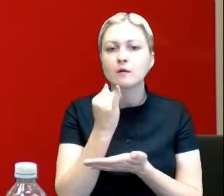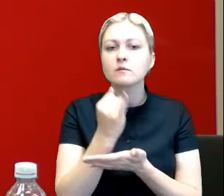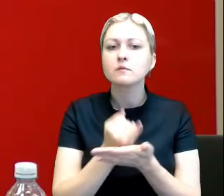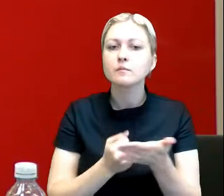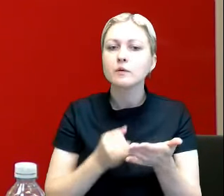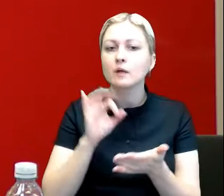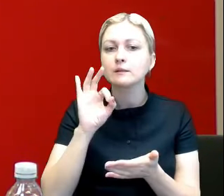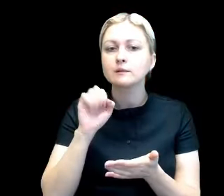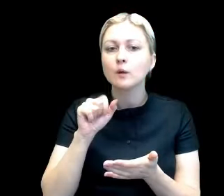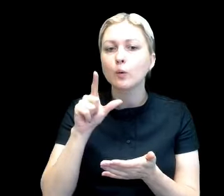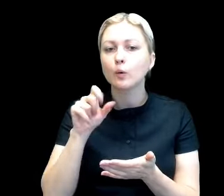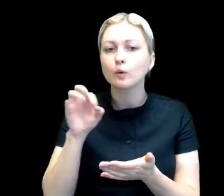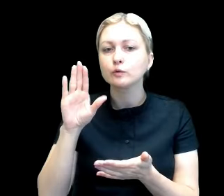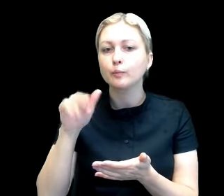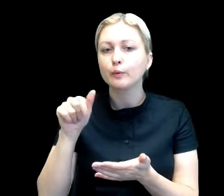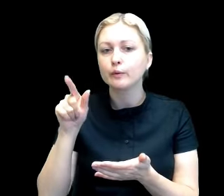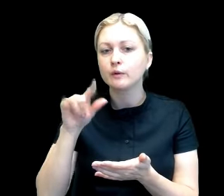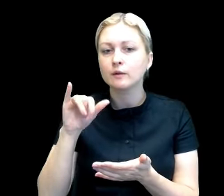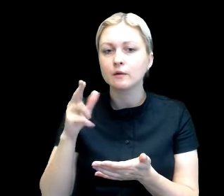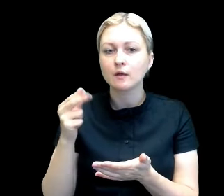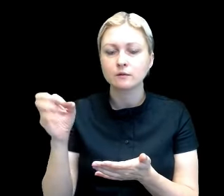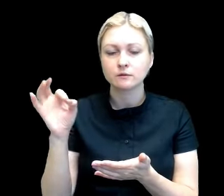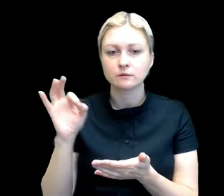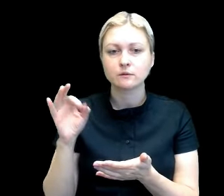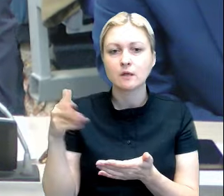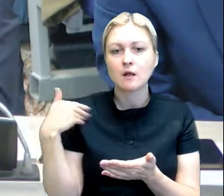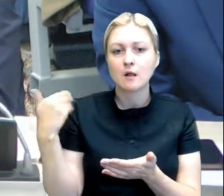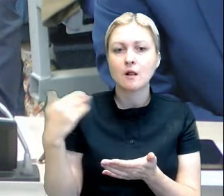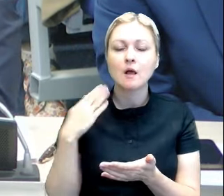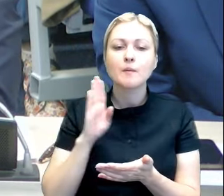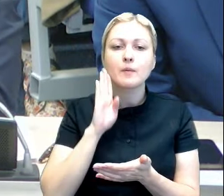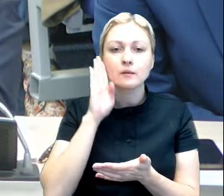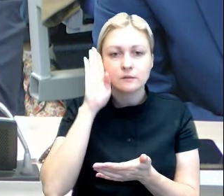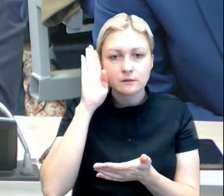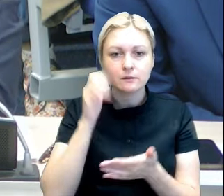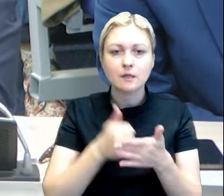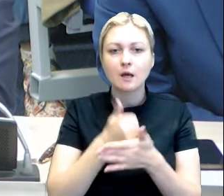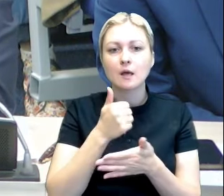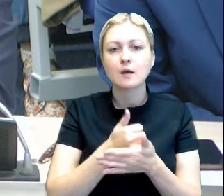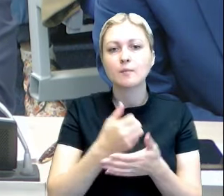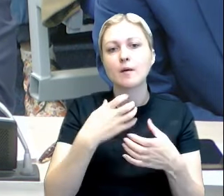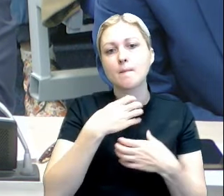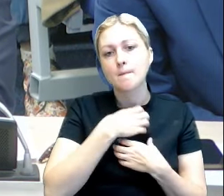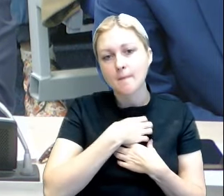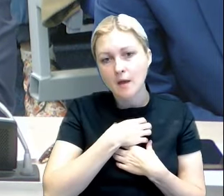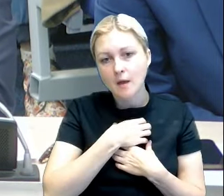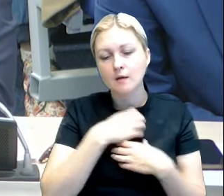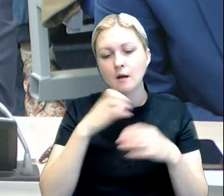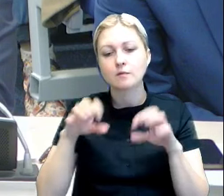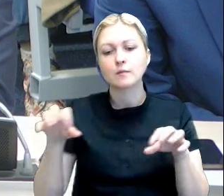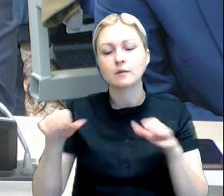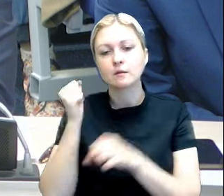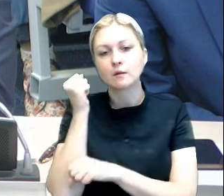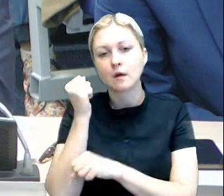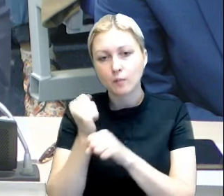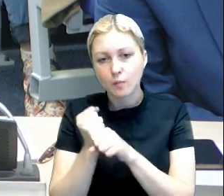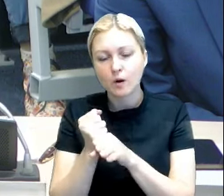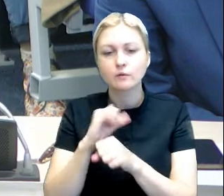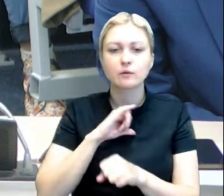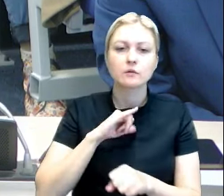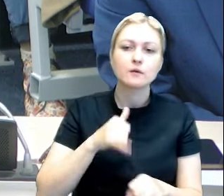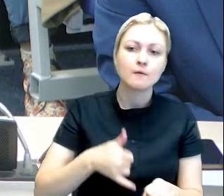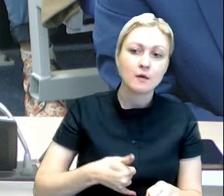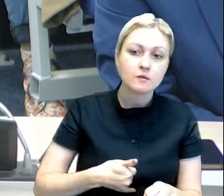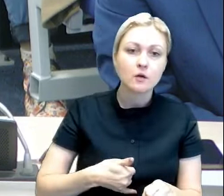budvinas prašau labas rytas gerbiamas mere kolegos tarybos nariai administracijos darbuotojai svečiai a šitas